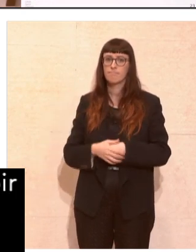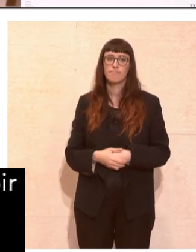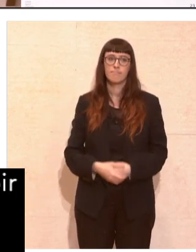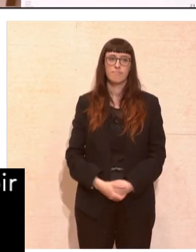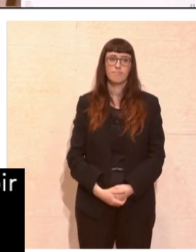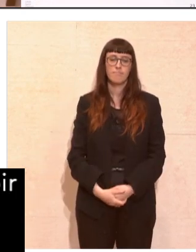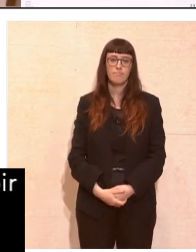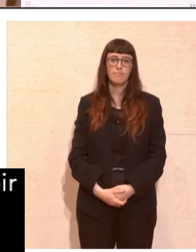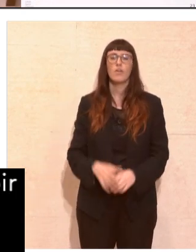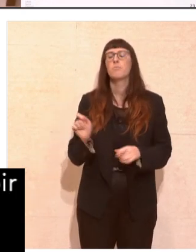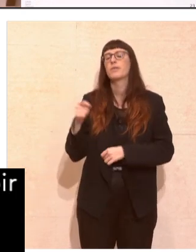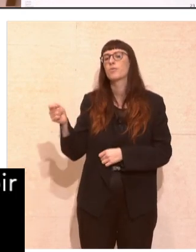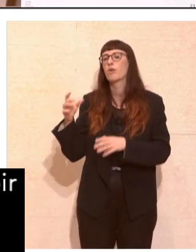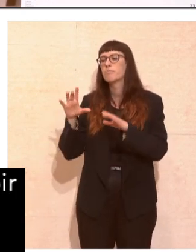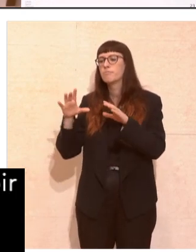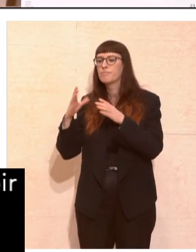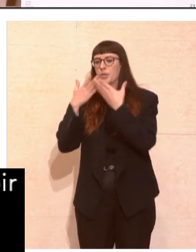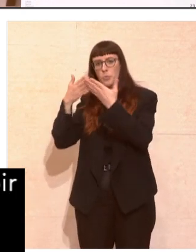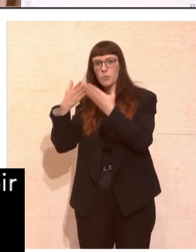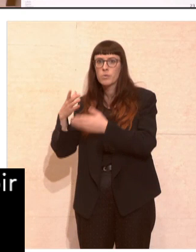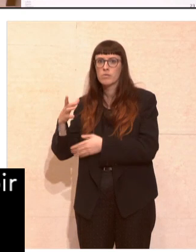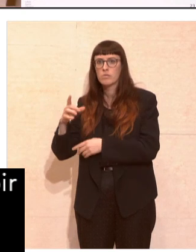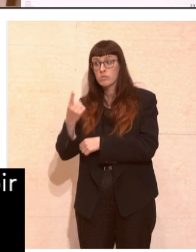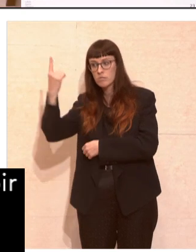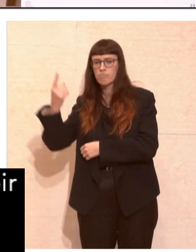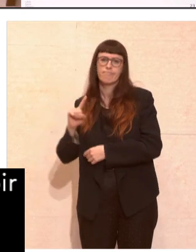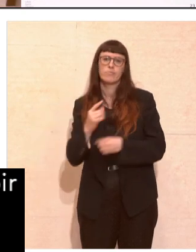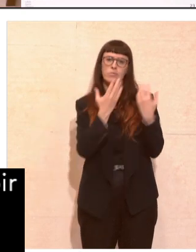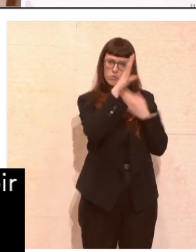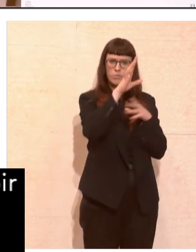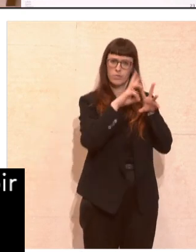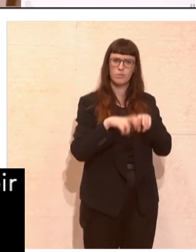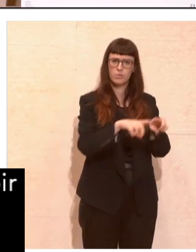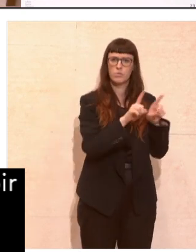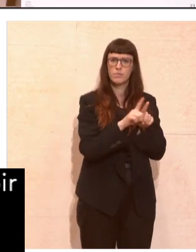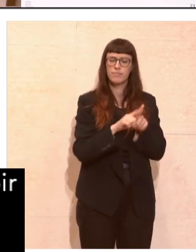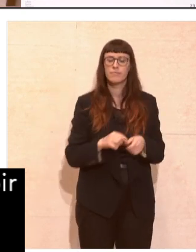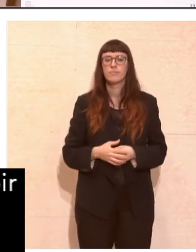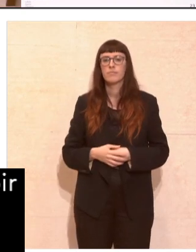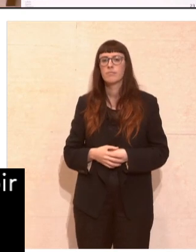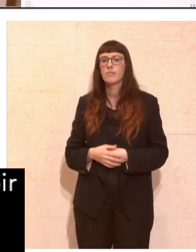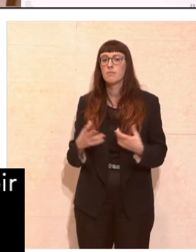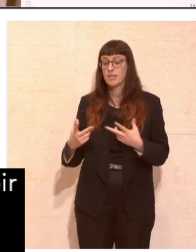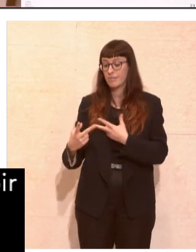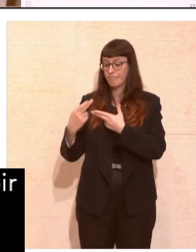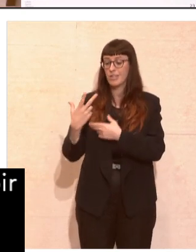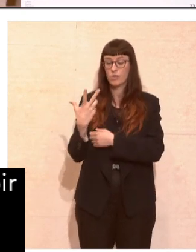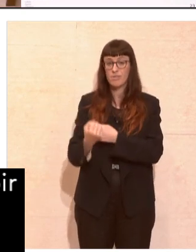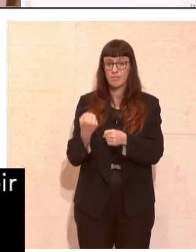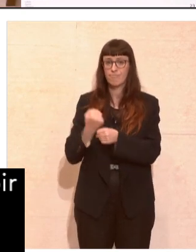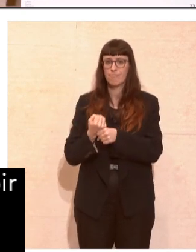évidemment, avec d'autres études, une période critique, une fenêtre développementale très importante à considérer.